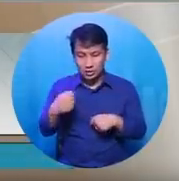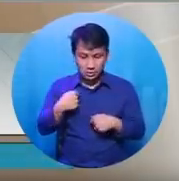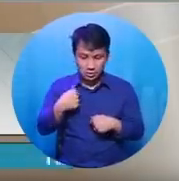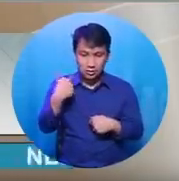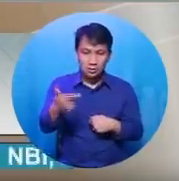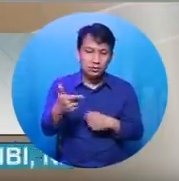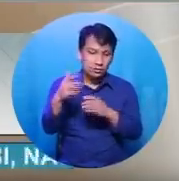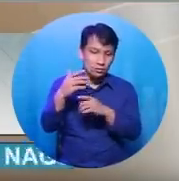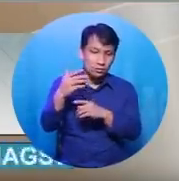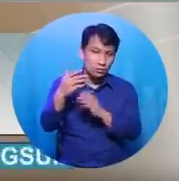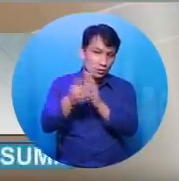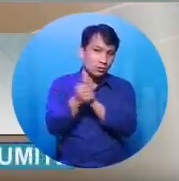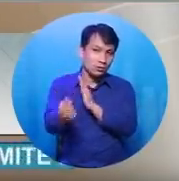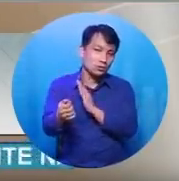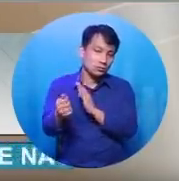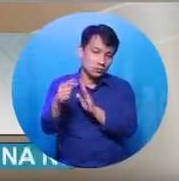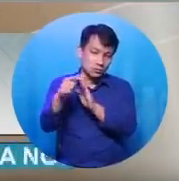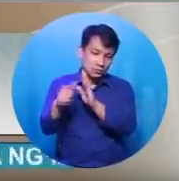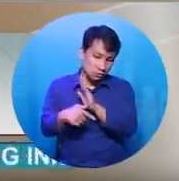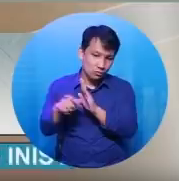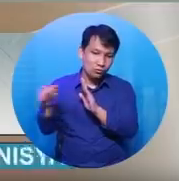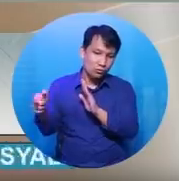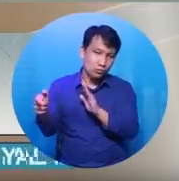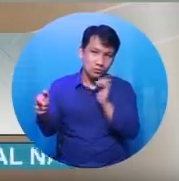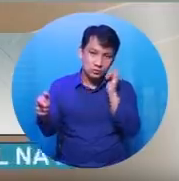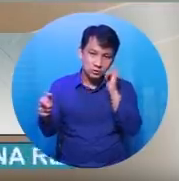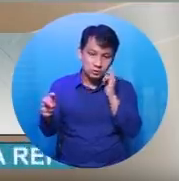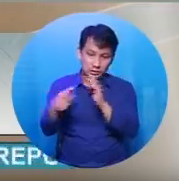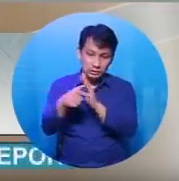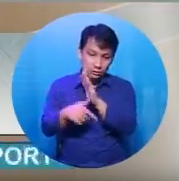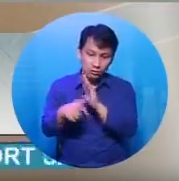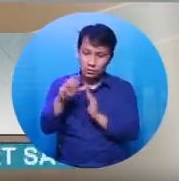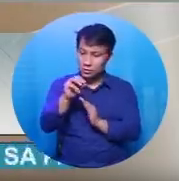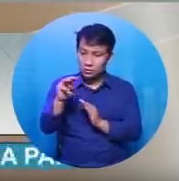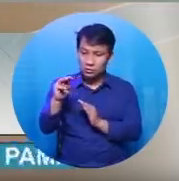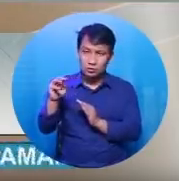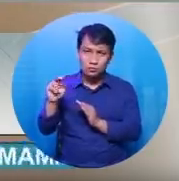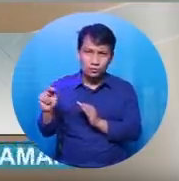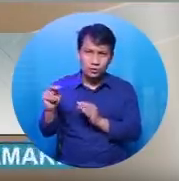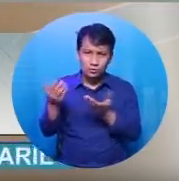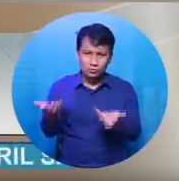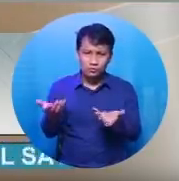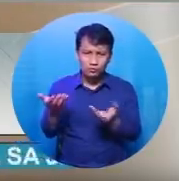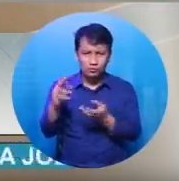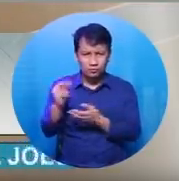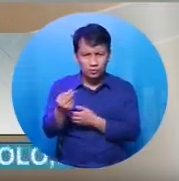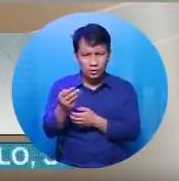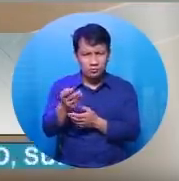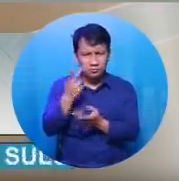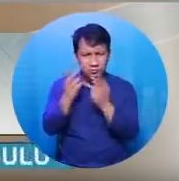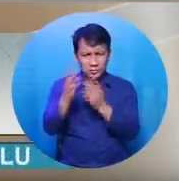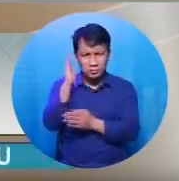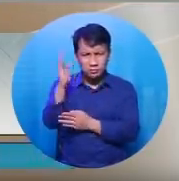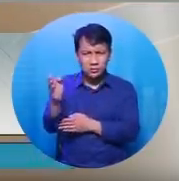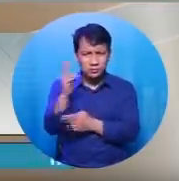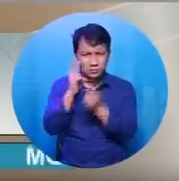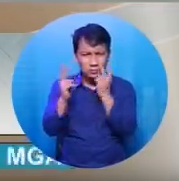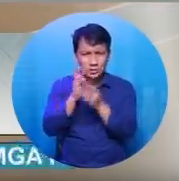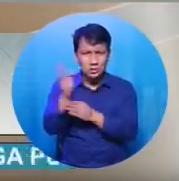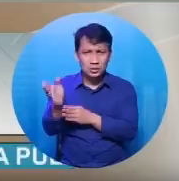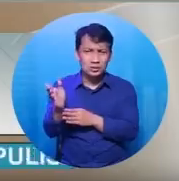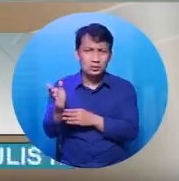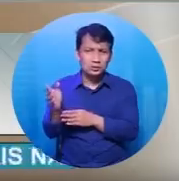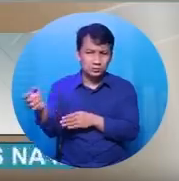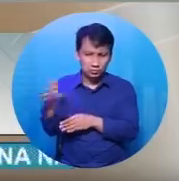kabisado ang mga batas po ng bandang Oman. So kailan po mapupuntahan itong si Maria Cristina? As soon